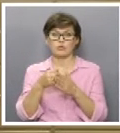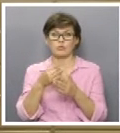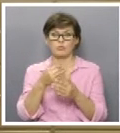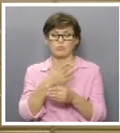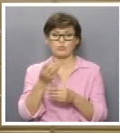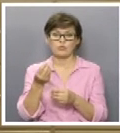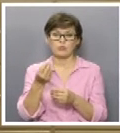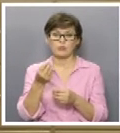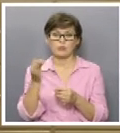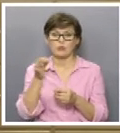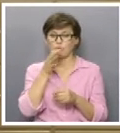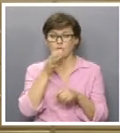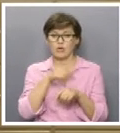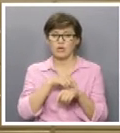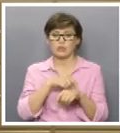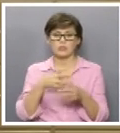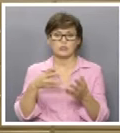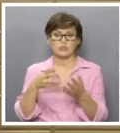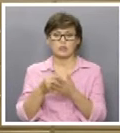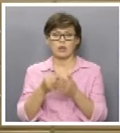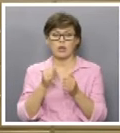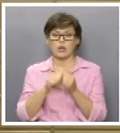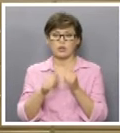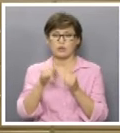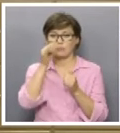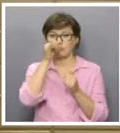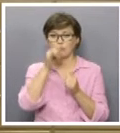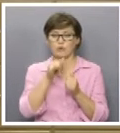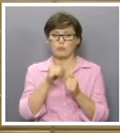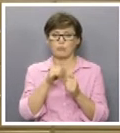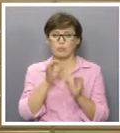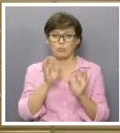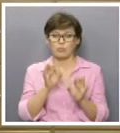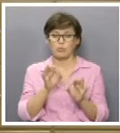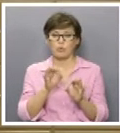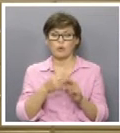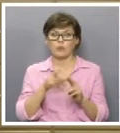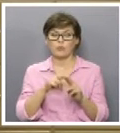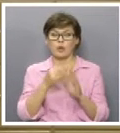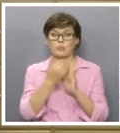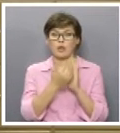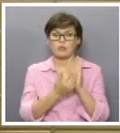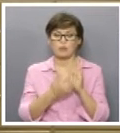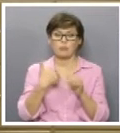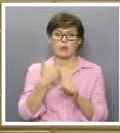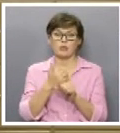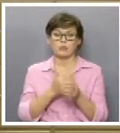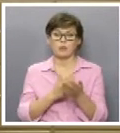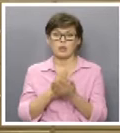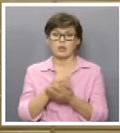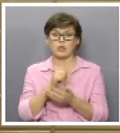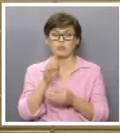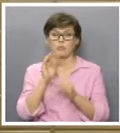бұндай соманы бір мезетте төлеу әркімнің қалтасы көтере бермейді. Осы бағдарламаның басты бағыты осы газ